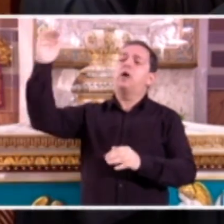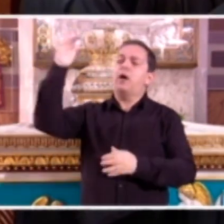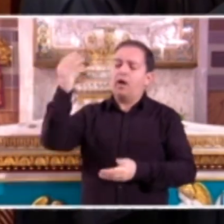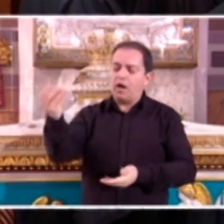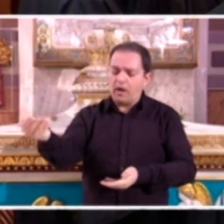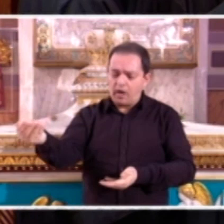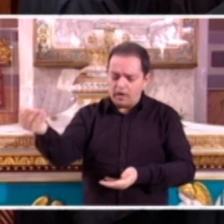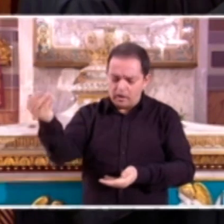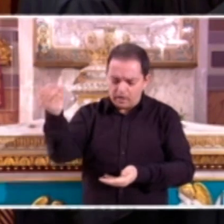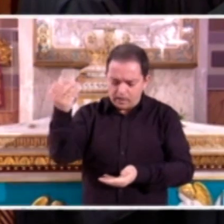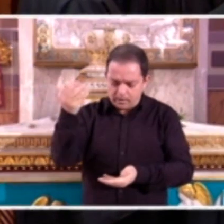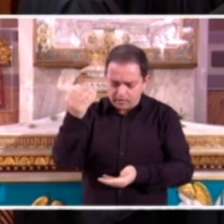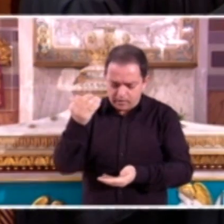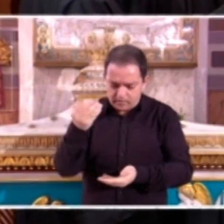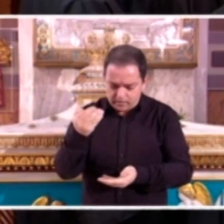Κύριε